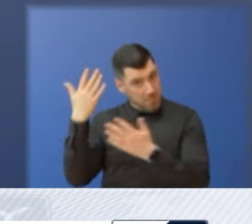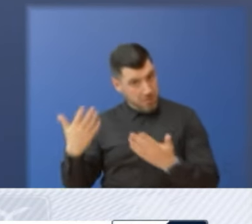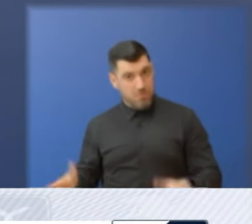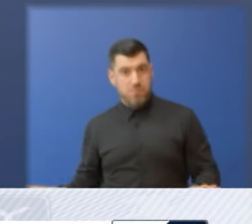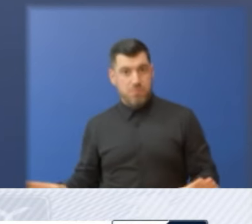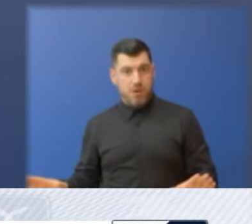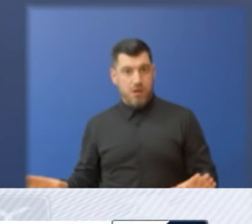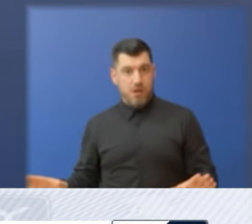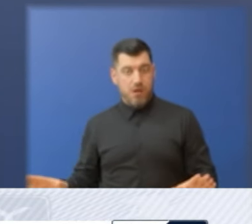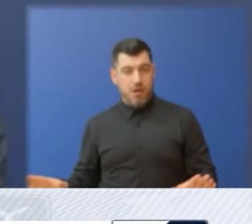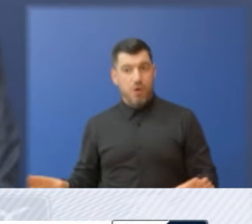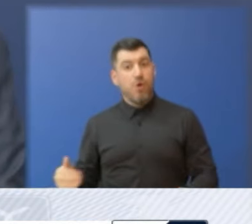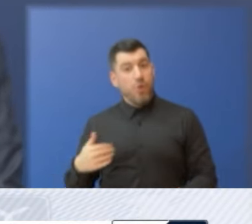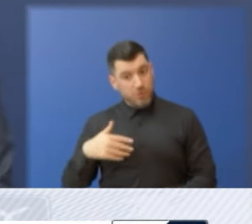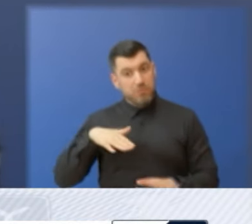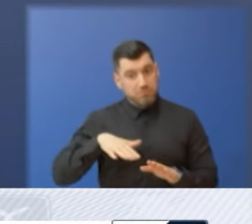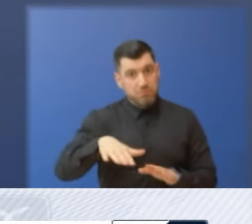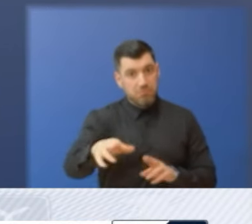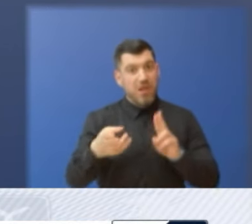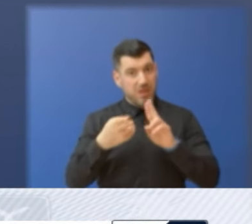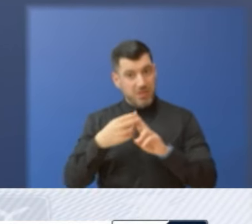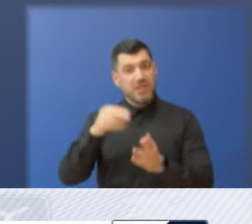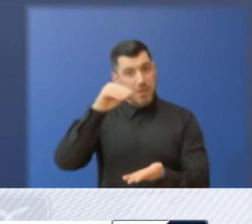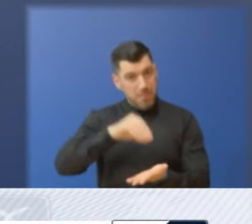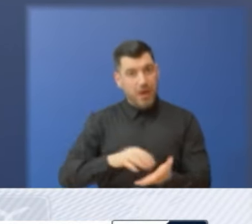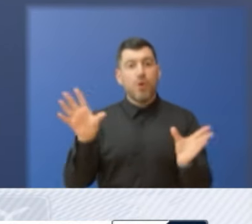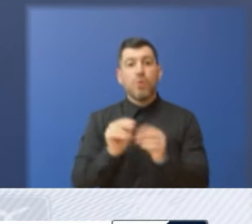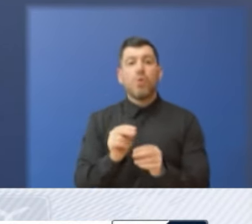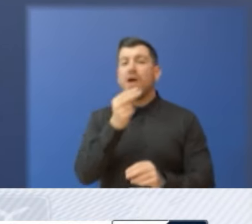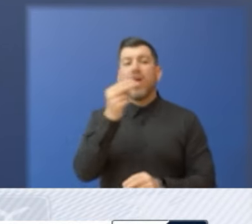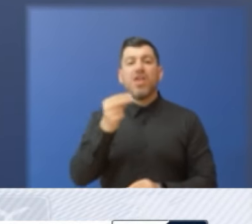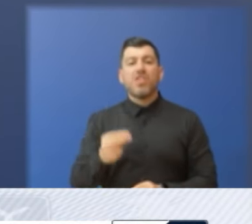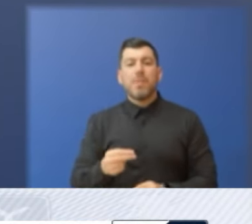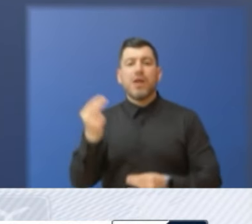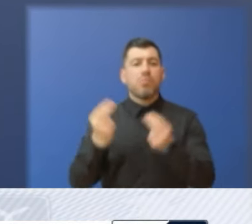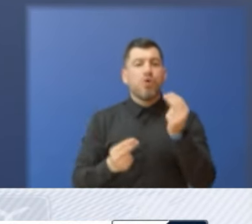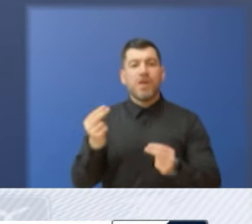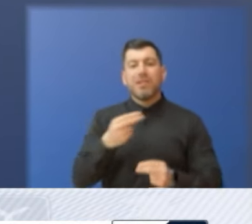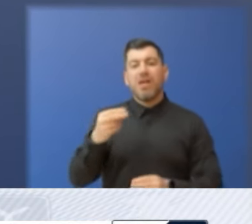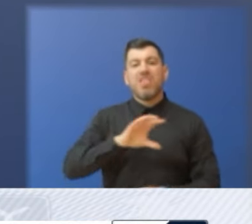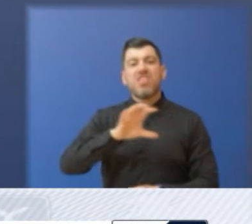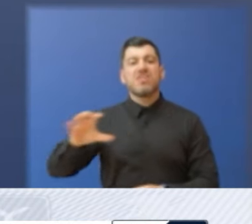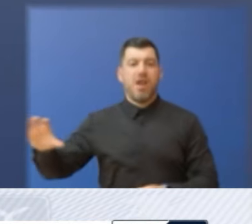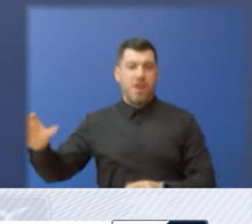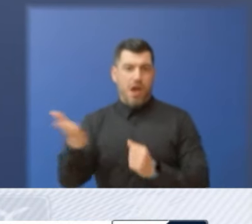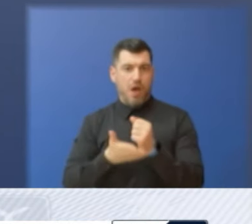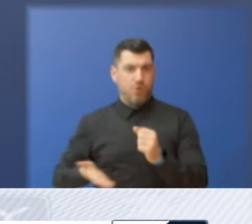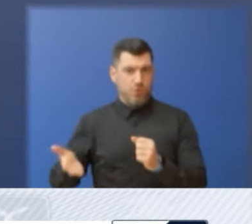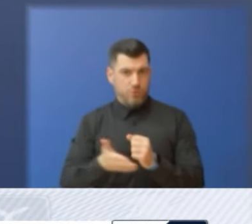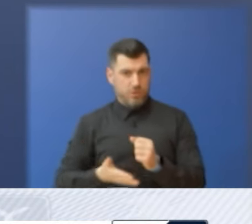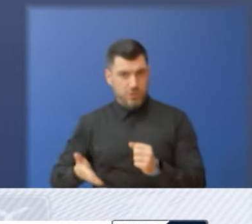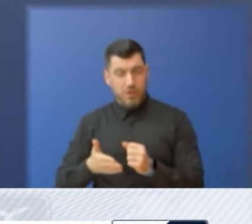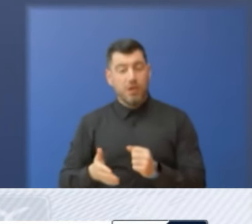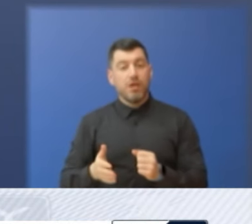επόμενη συνάντηση για τα ζητήματα της Θεσσαλίας με εκπροσώπους του πρωτογενούς τομέα από την